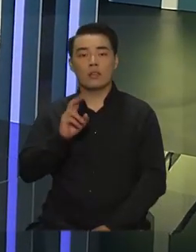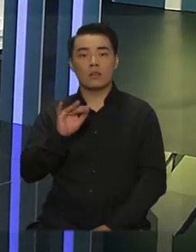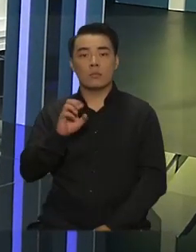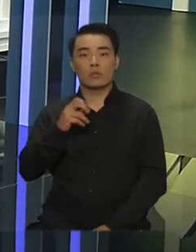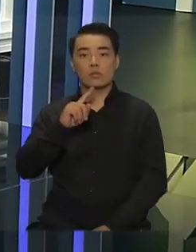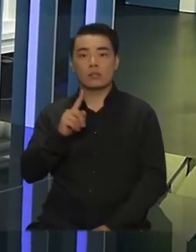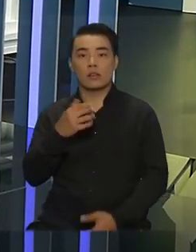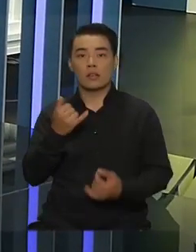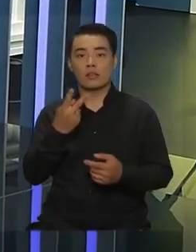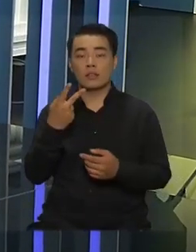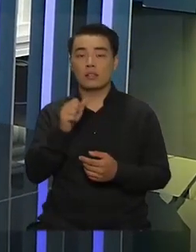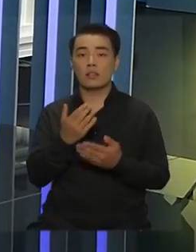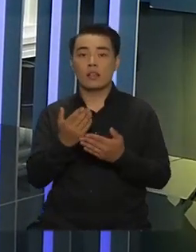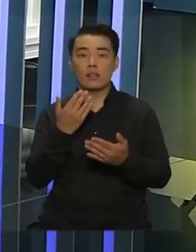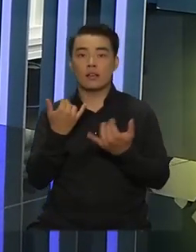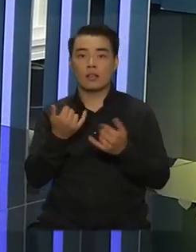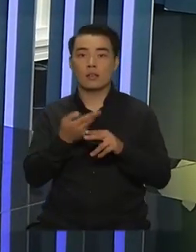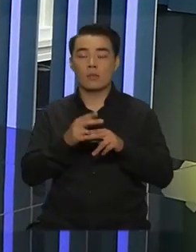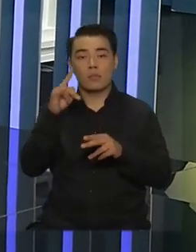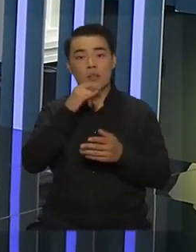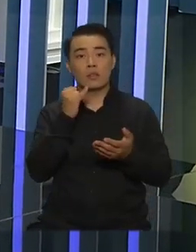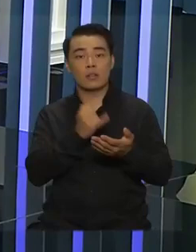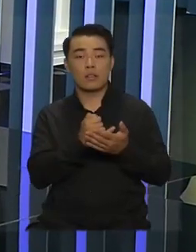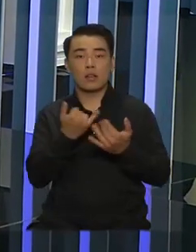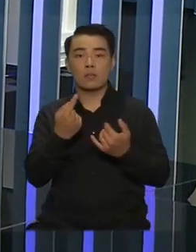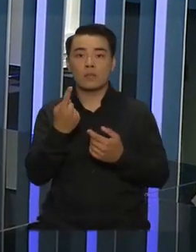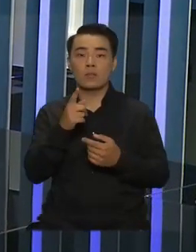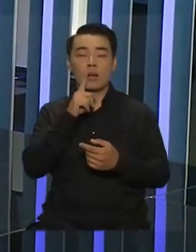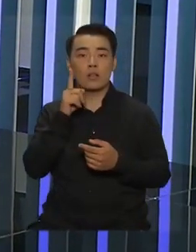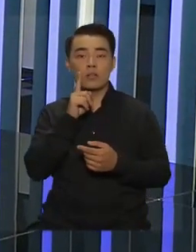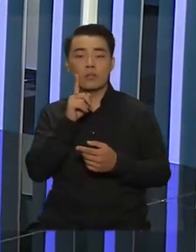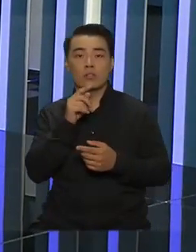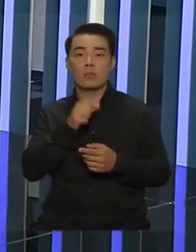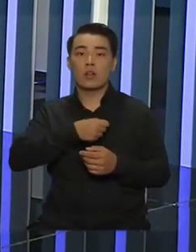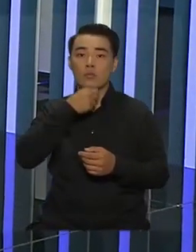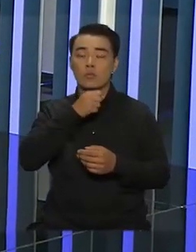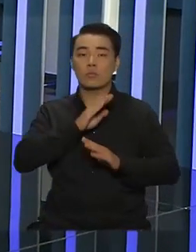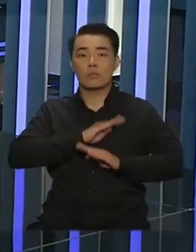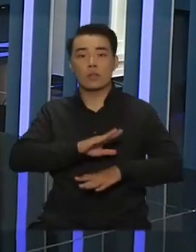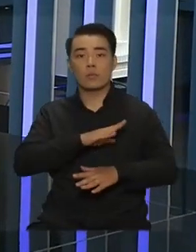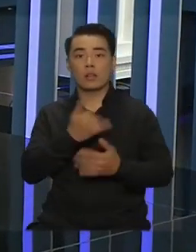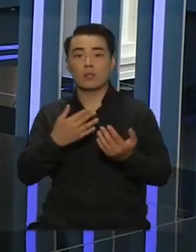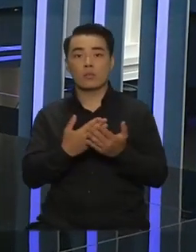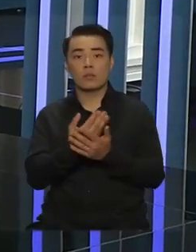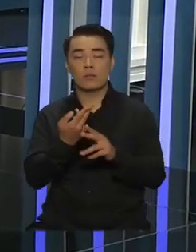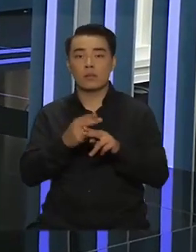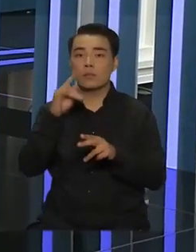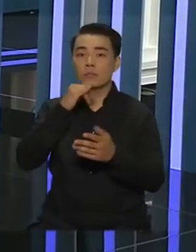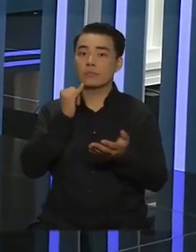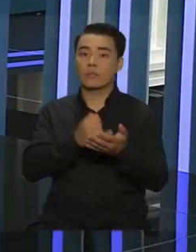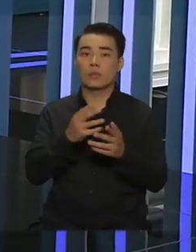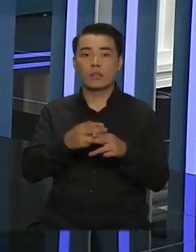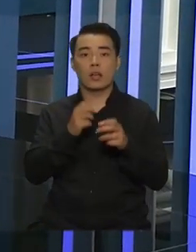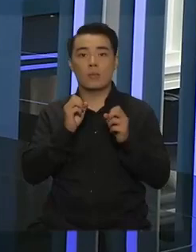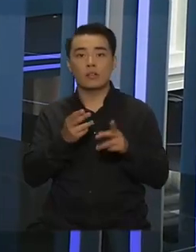Екібастұзда да екі апта бұрын май құю бекетінде өрт шығып, бір жасөспірім көз жұмған еді. Жалпы елдегі жанар-жағар май құю бекеттері